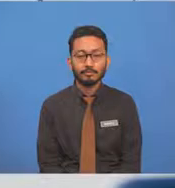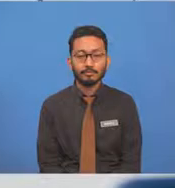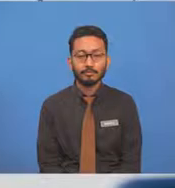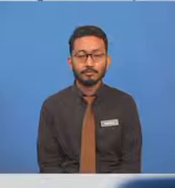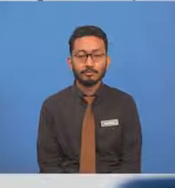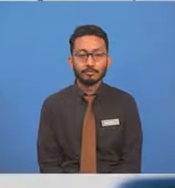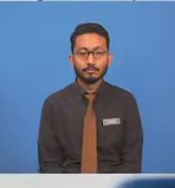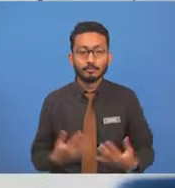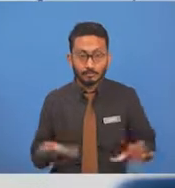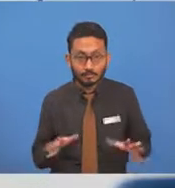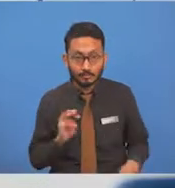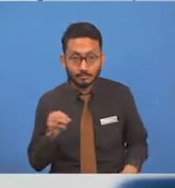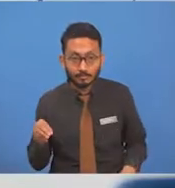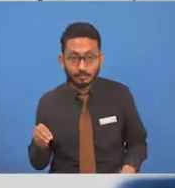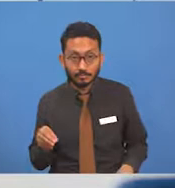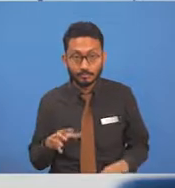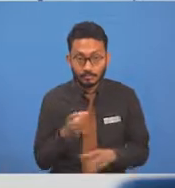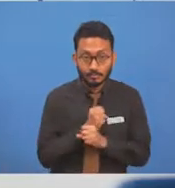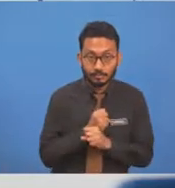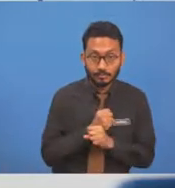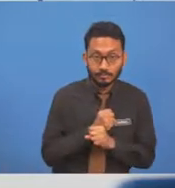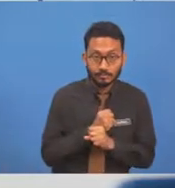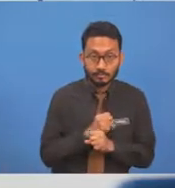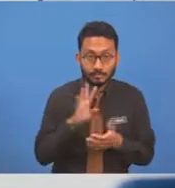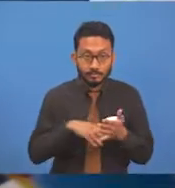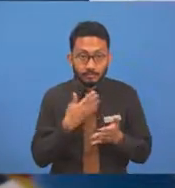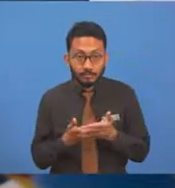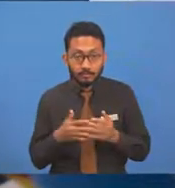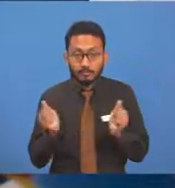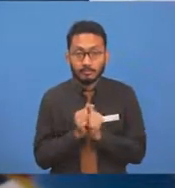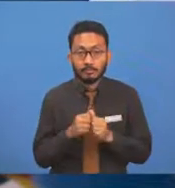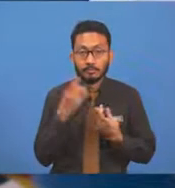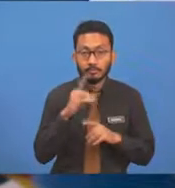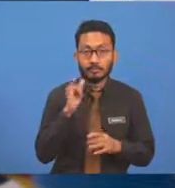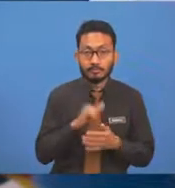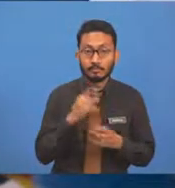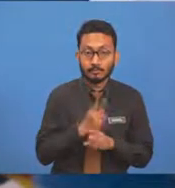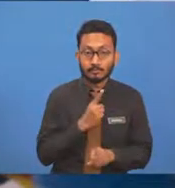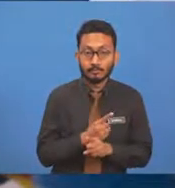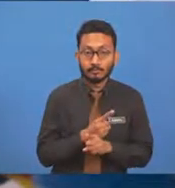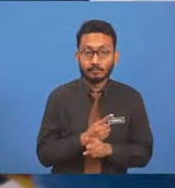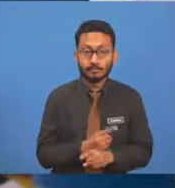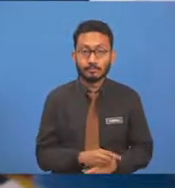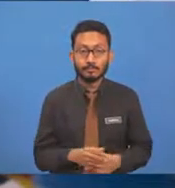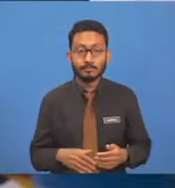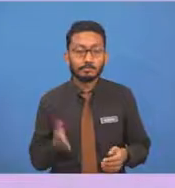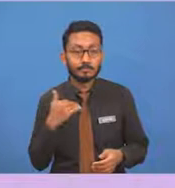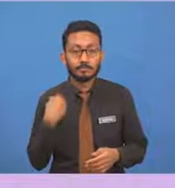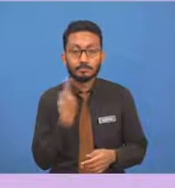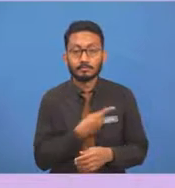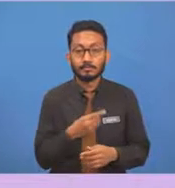Sudahkah murid melengkapkan jadual ini dengan jawapan yang betul? Mari kita semak jawapannya.